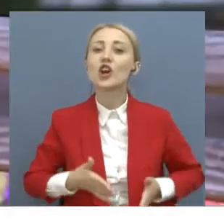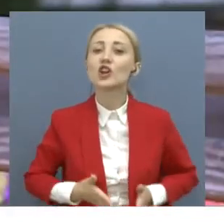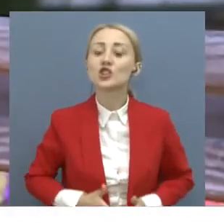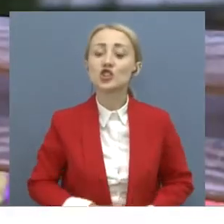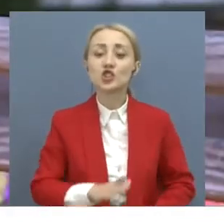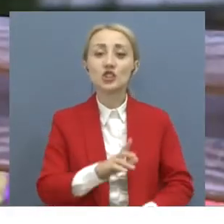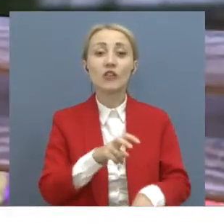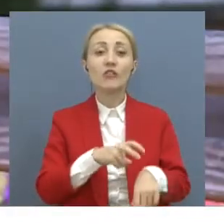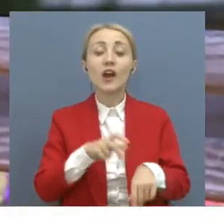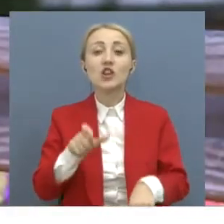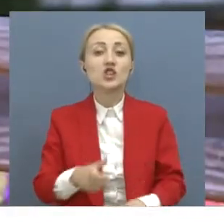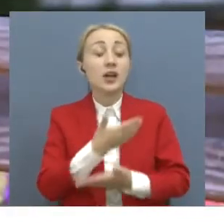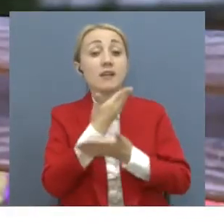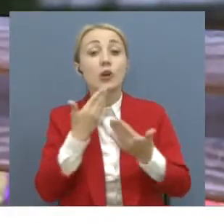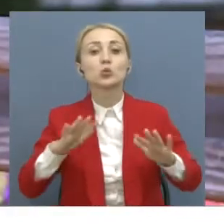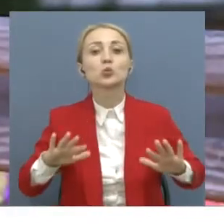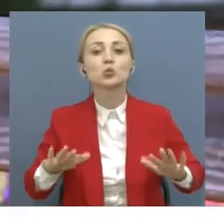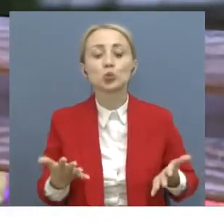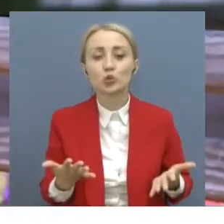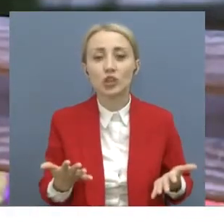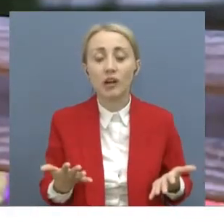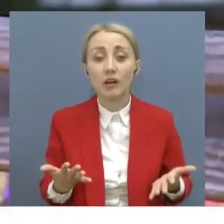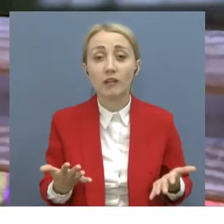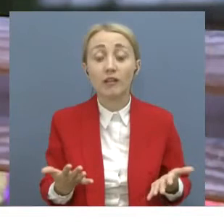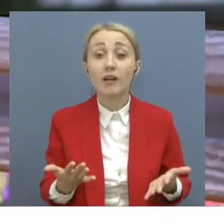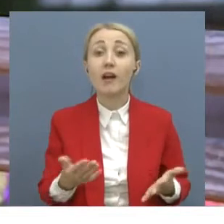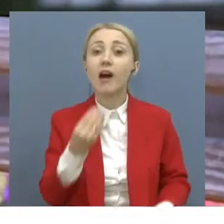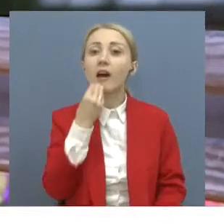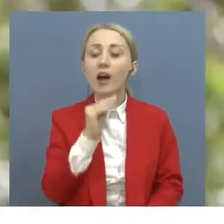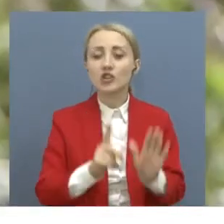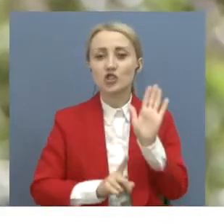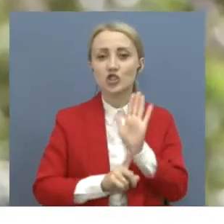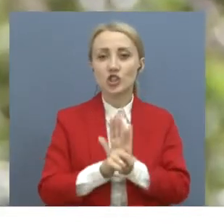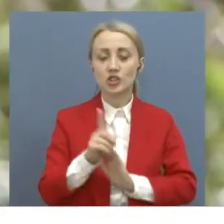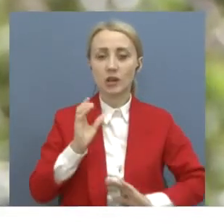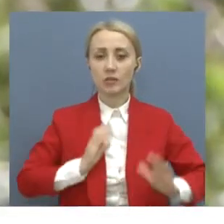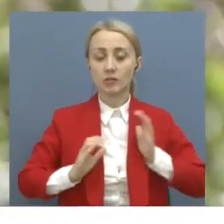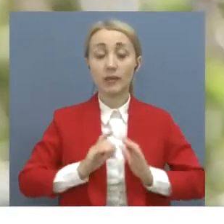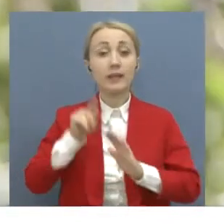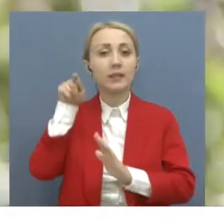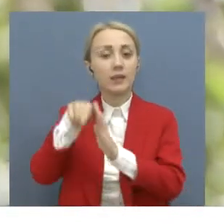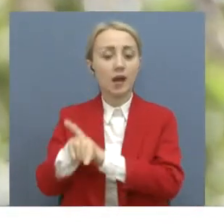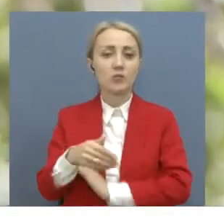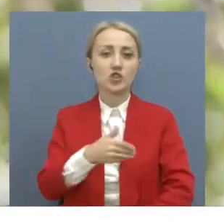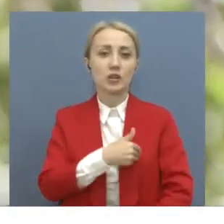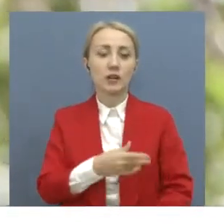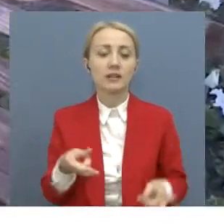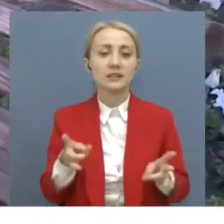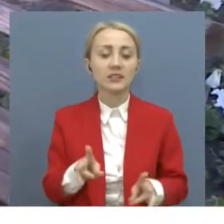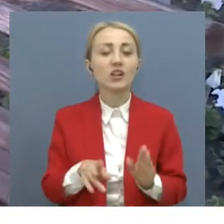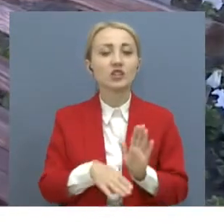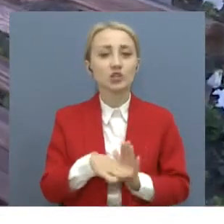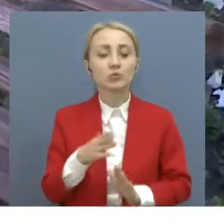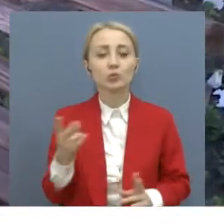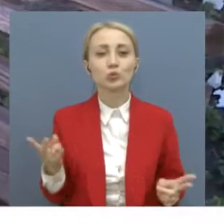кездейсоқ келгендер болмайды. Ақ халаттылардың біліктілігі медициналық университеттен басталады. Серік Қабдошылы бірегей мінезімен дараланады.